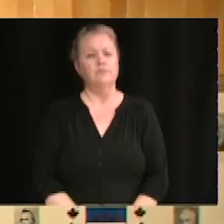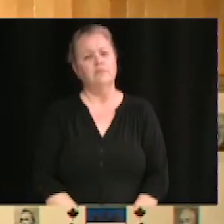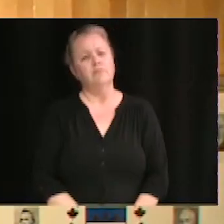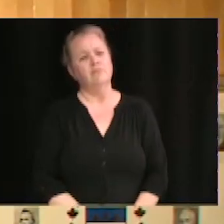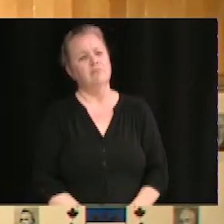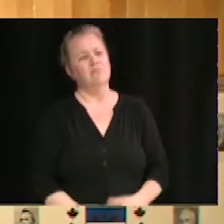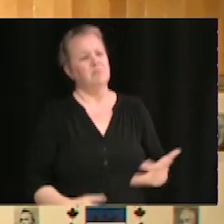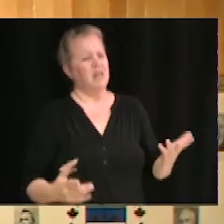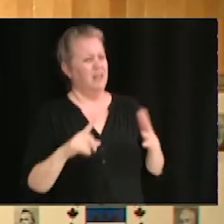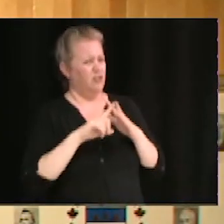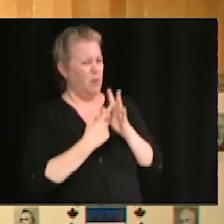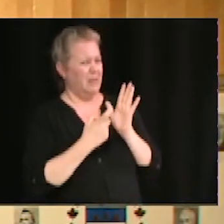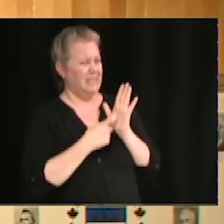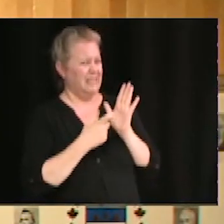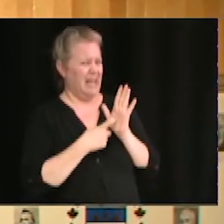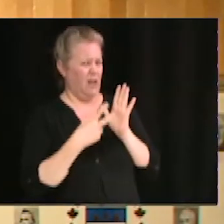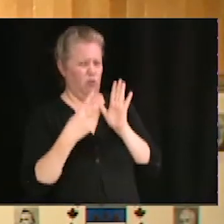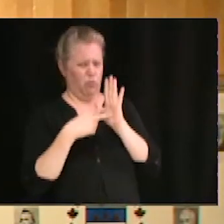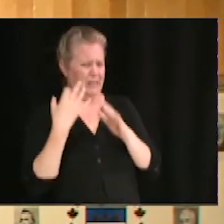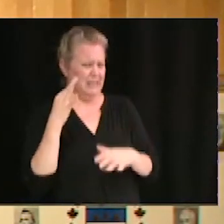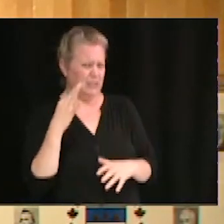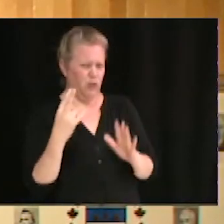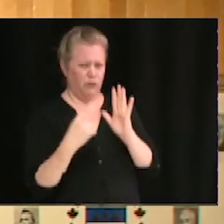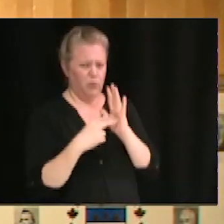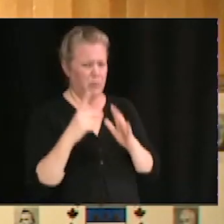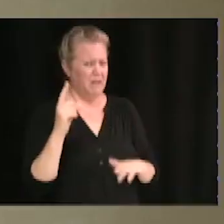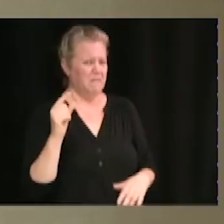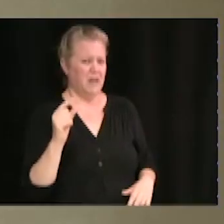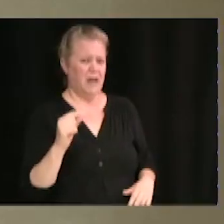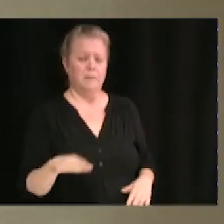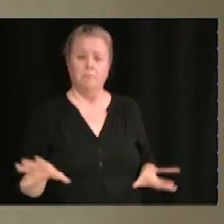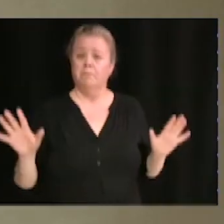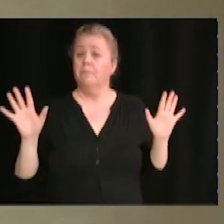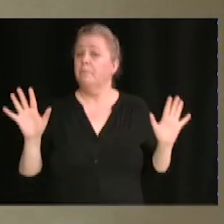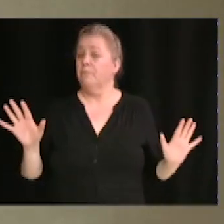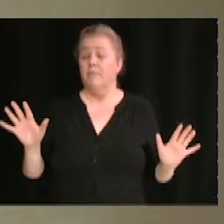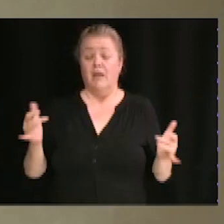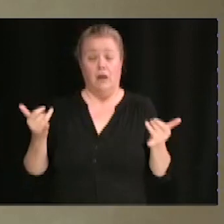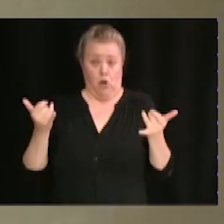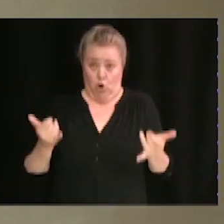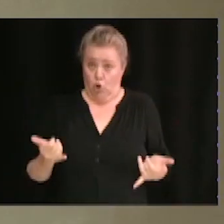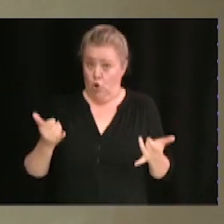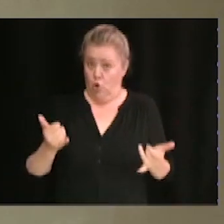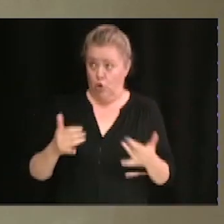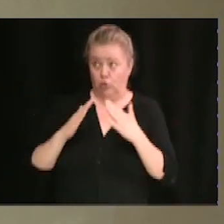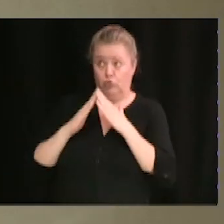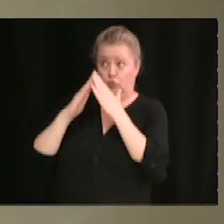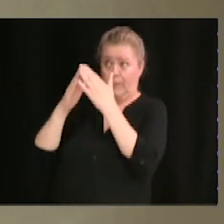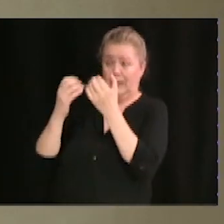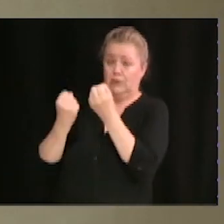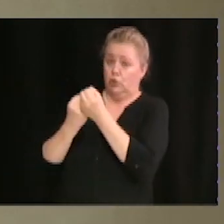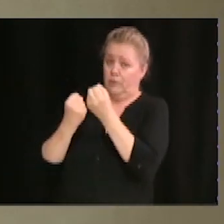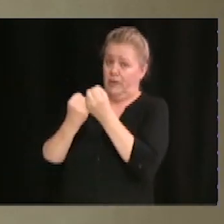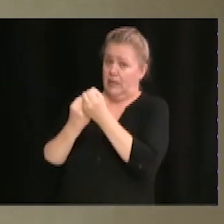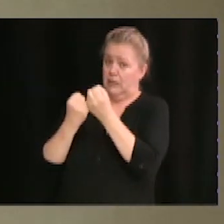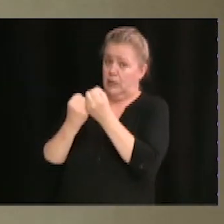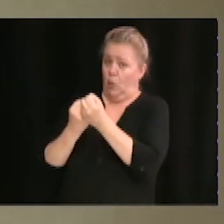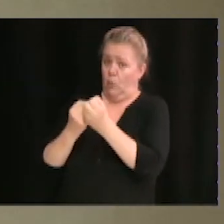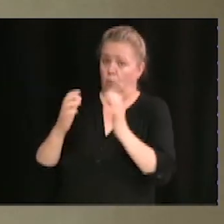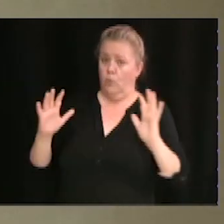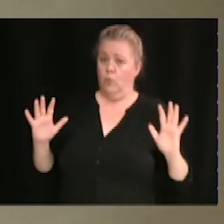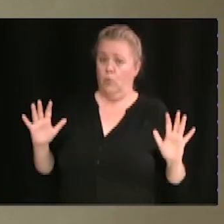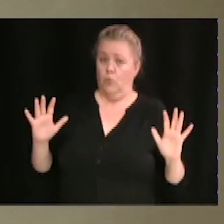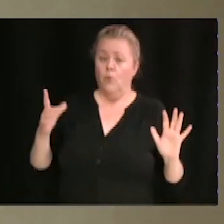commencer quand les travaux en 2019, 2020? Non, on est en processus actuellement de demande de subvention pour s'assurer que ce ne soit pas seulement les